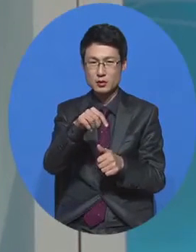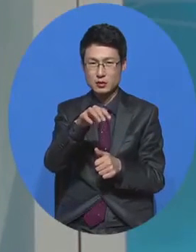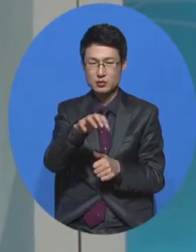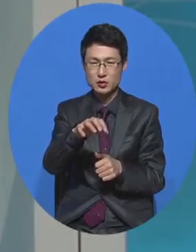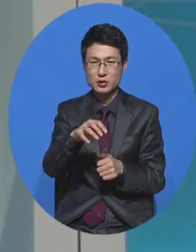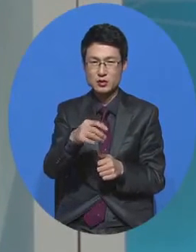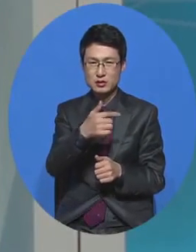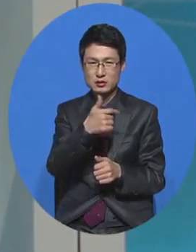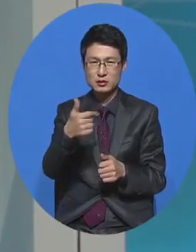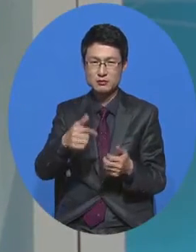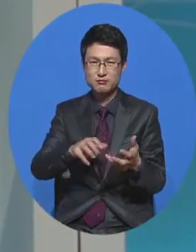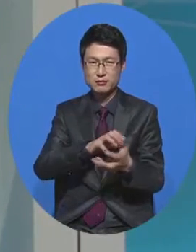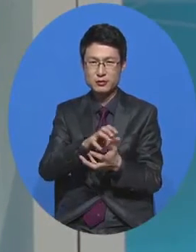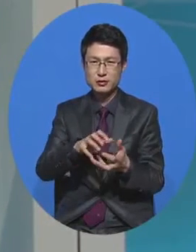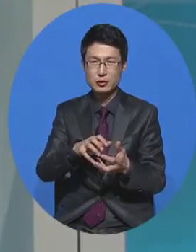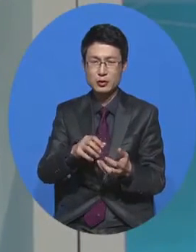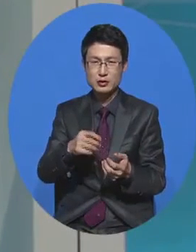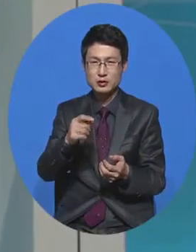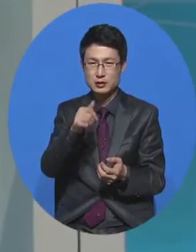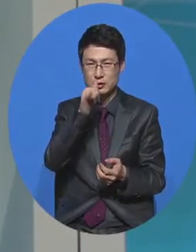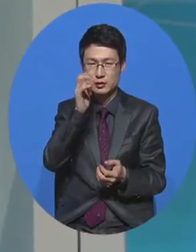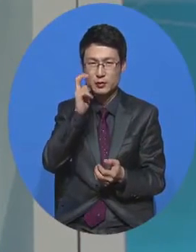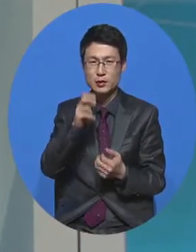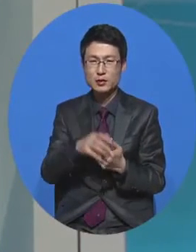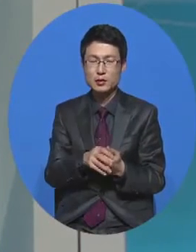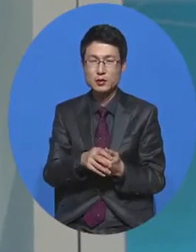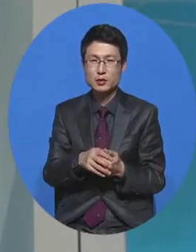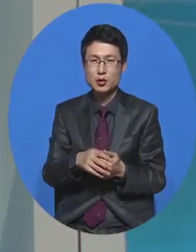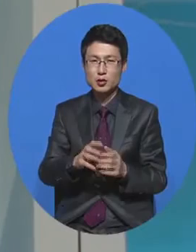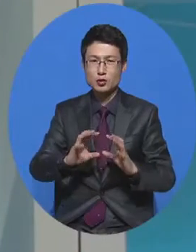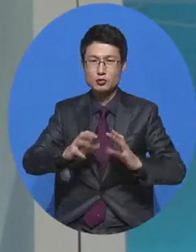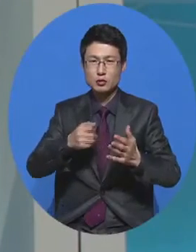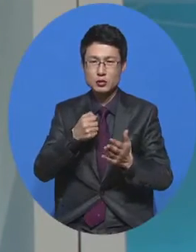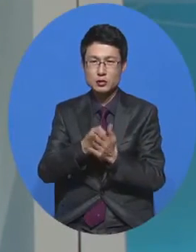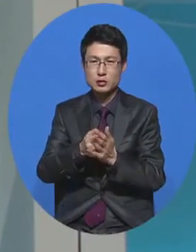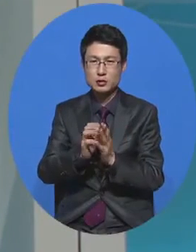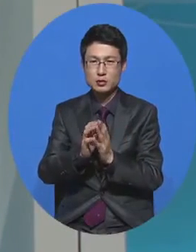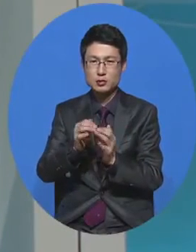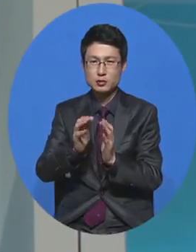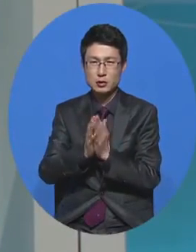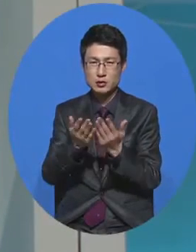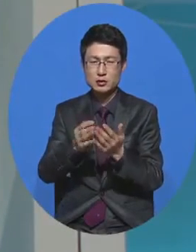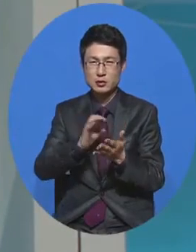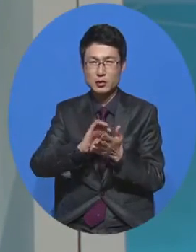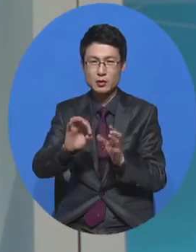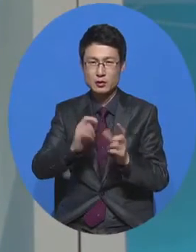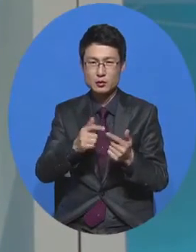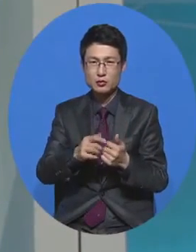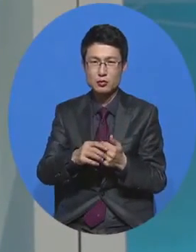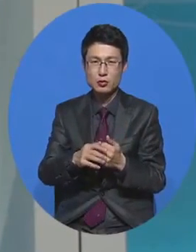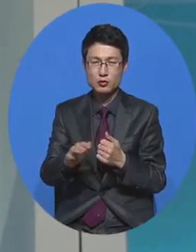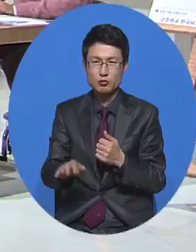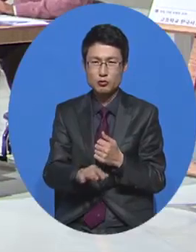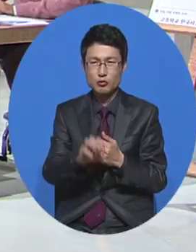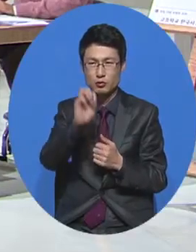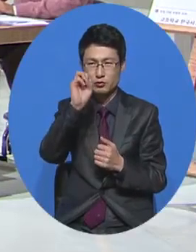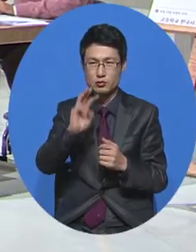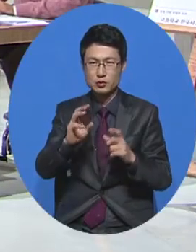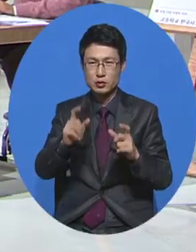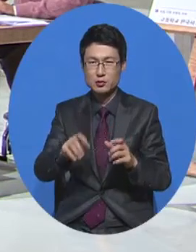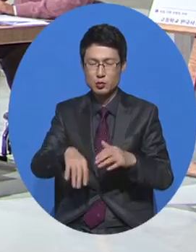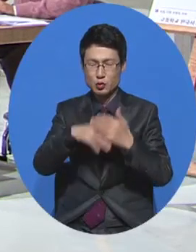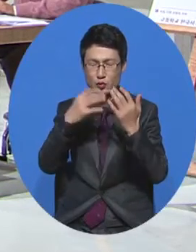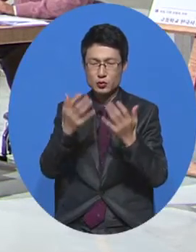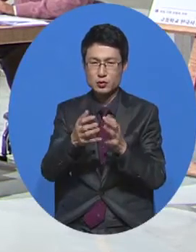혼란이 일어날 수 생기게 하고 있습니다 일단 국정 교과서는 사용 안 하겠죠 우리 뭐 우리 지역에서는 전